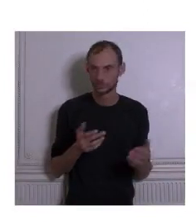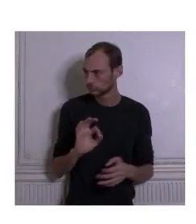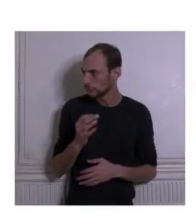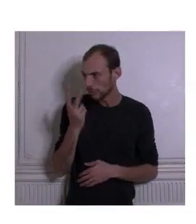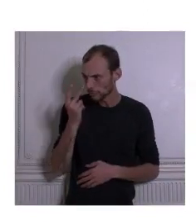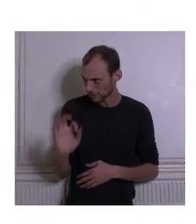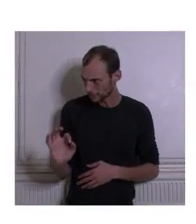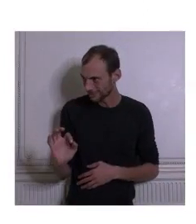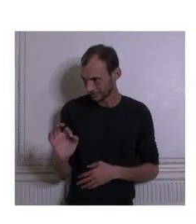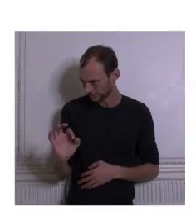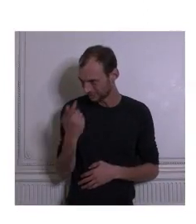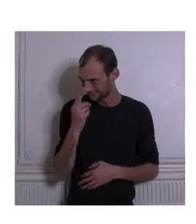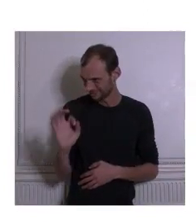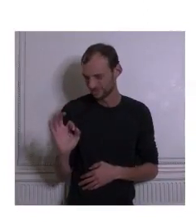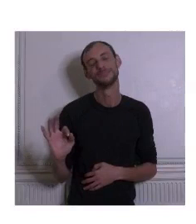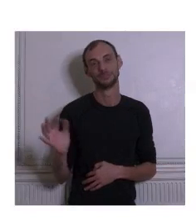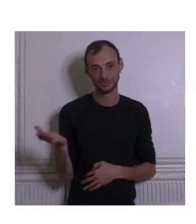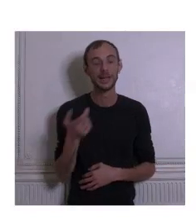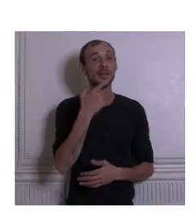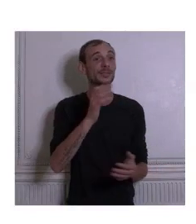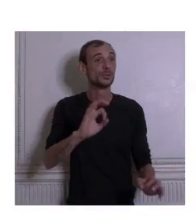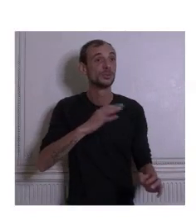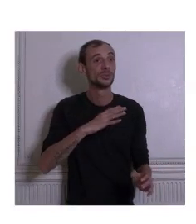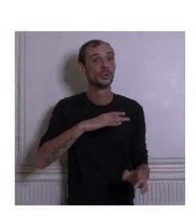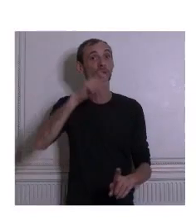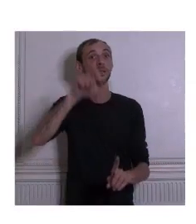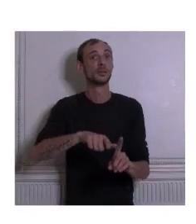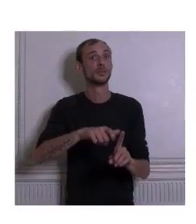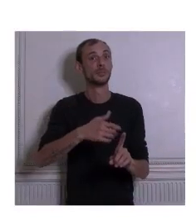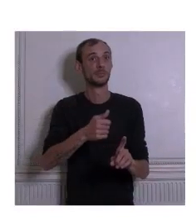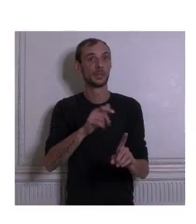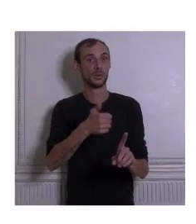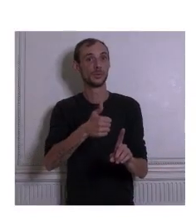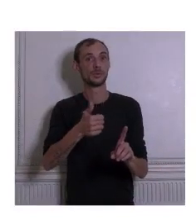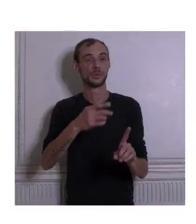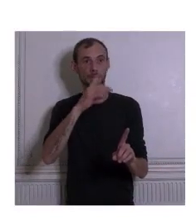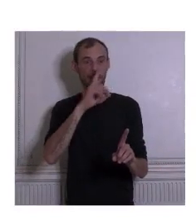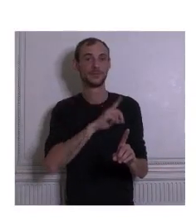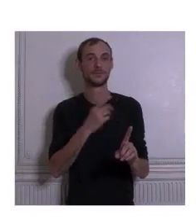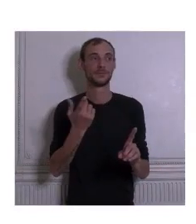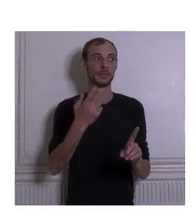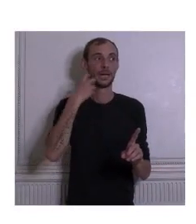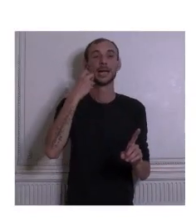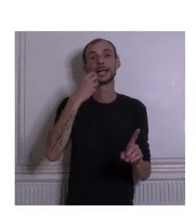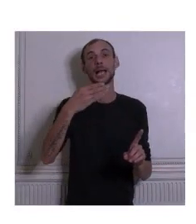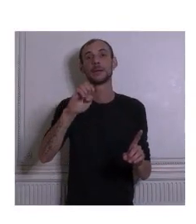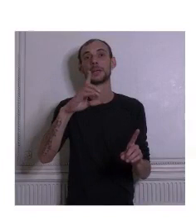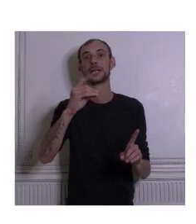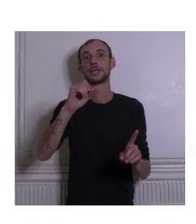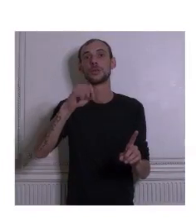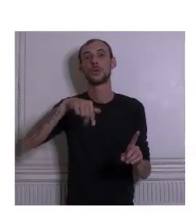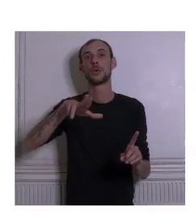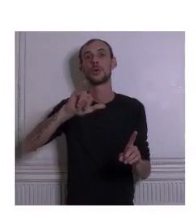celles et ceux qui ont proposé des remarques constructives pour avancer dans le même sens. Madame la